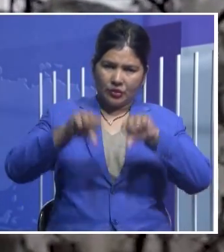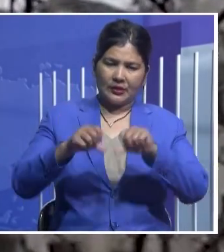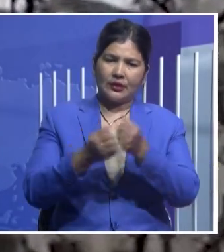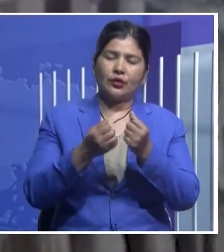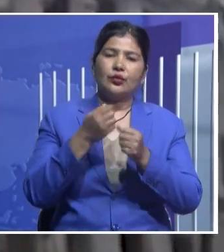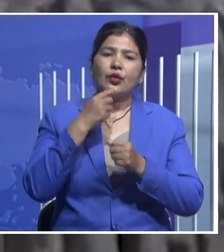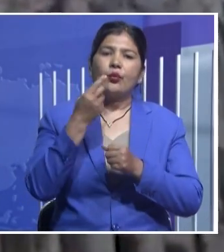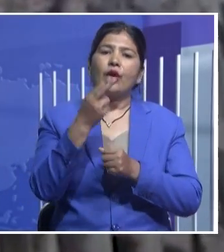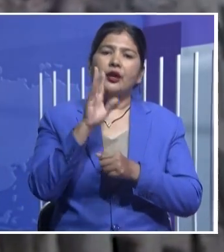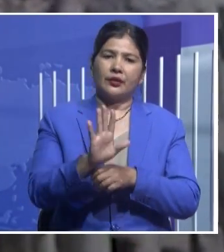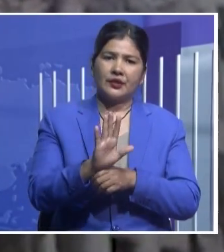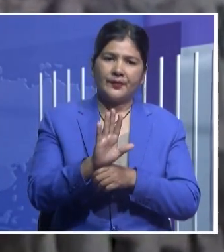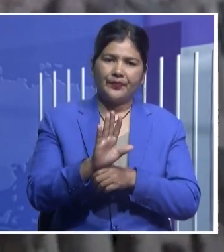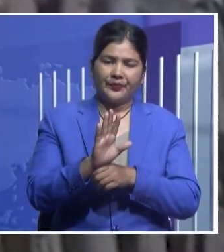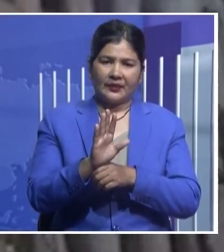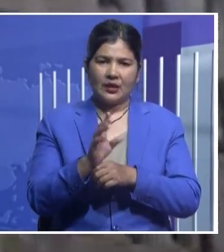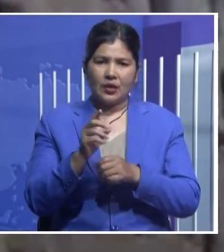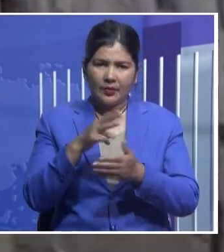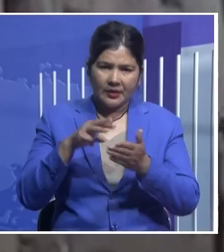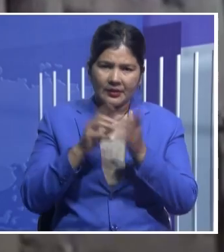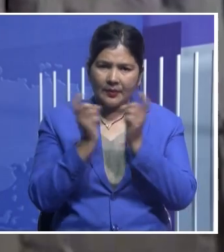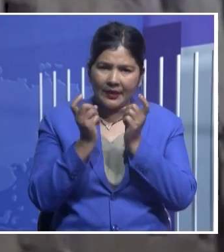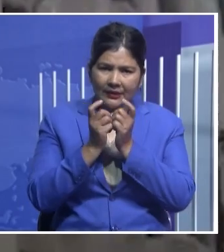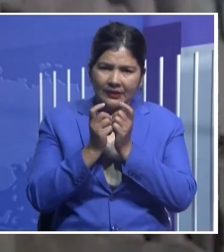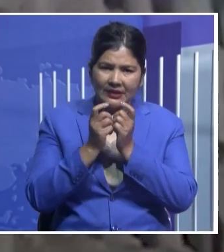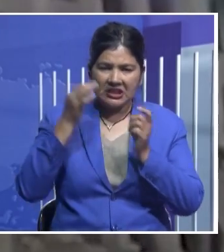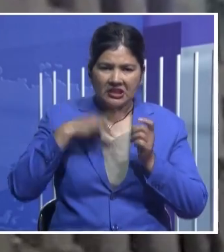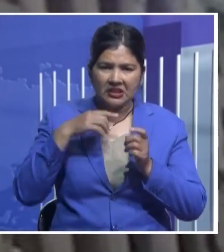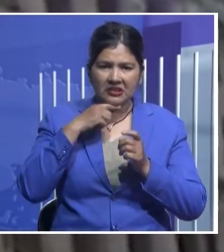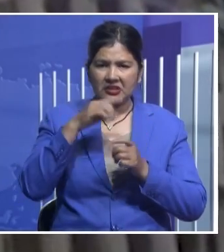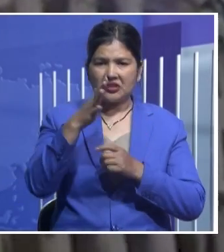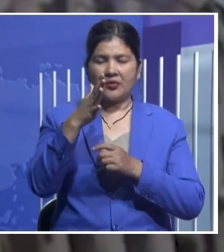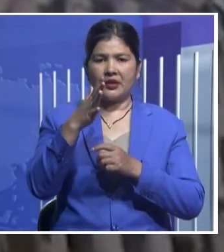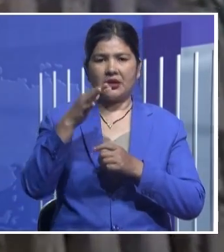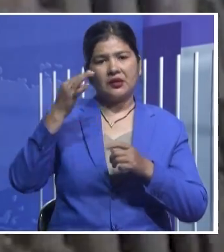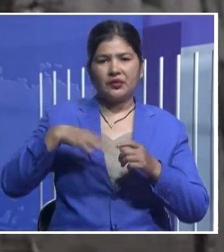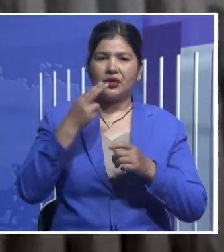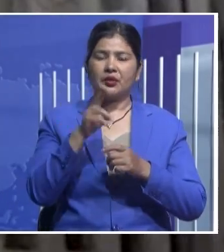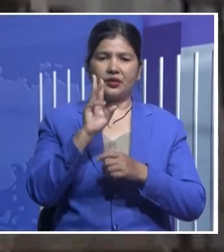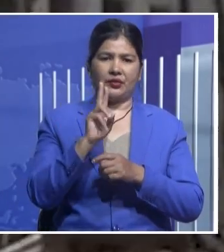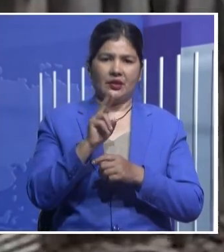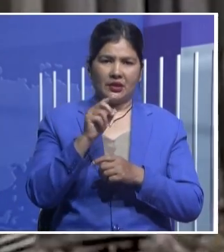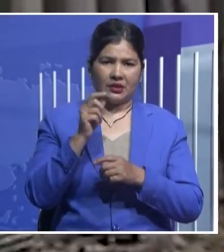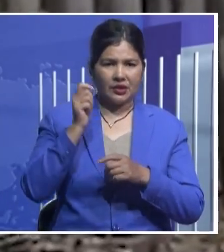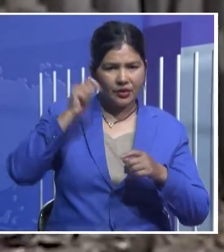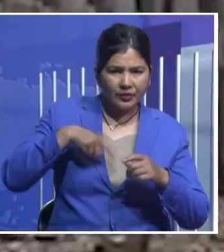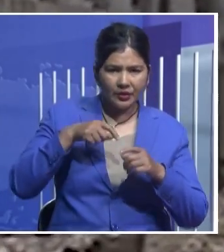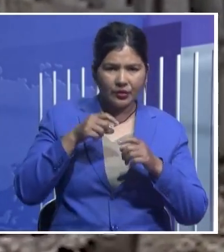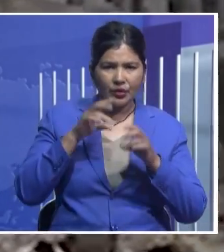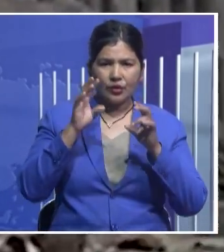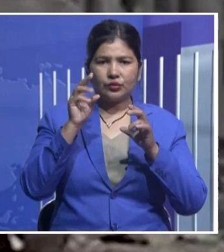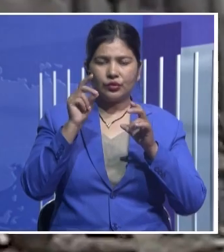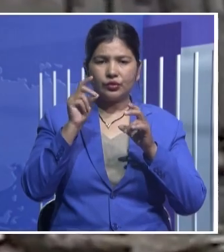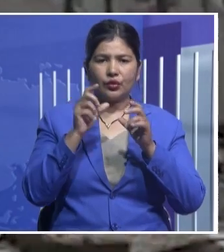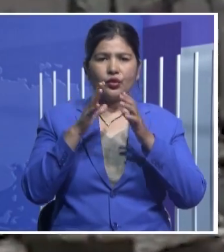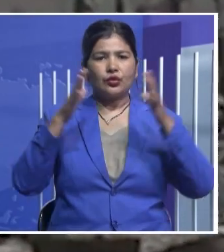यी दुई देशका प्रतिनिधिमण्डल बीच भएको वार्ता बिना निष्कर्ष टुङ्गिएको थियो। यसैबीच युक्रेनको दोस्रो ठूलो सहर